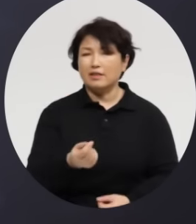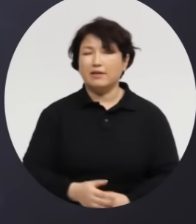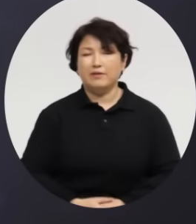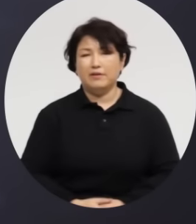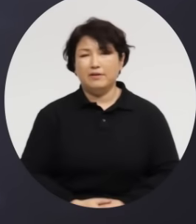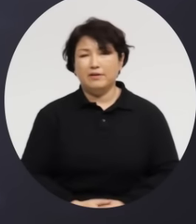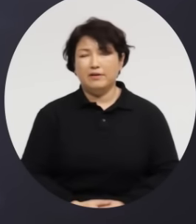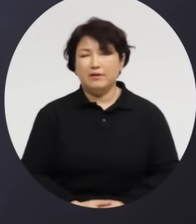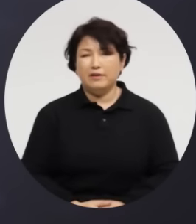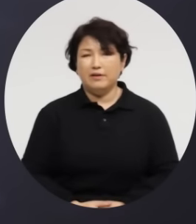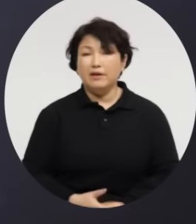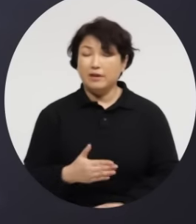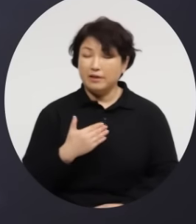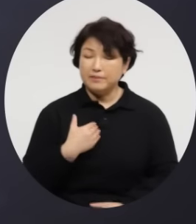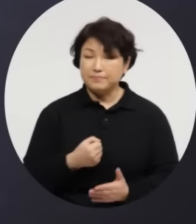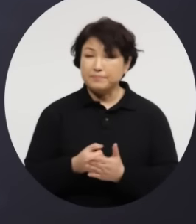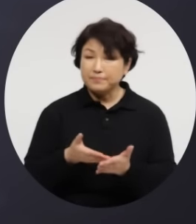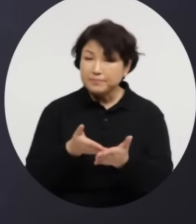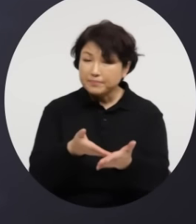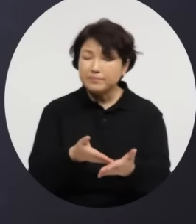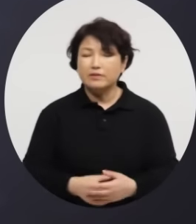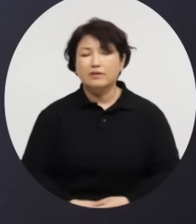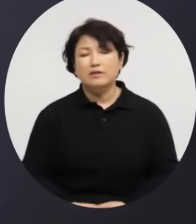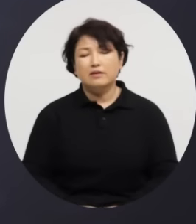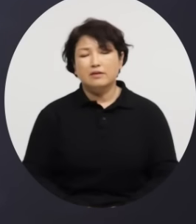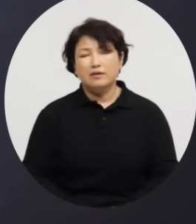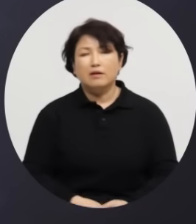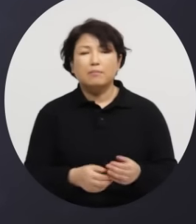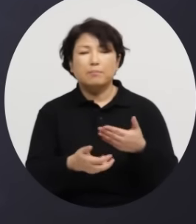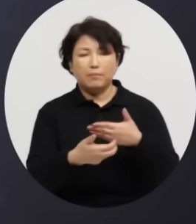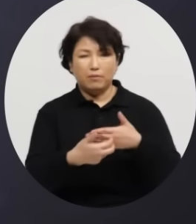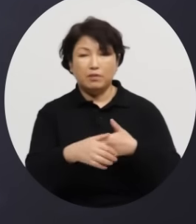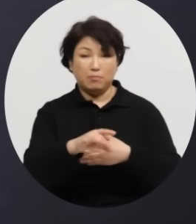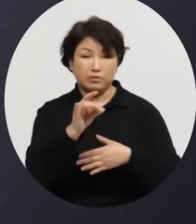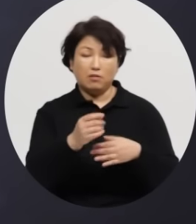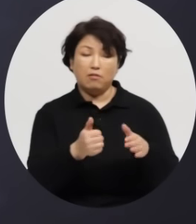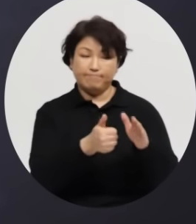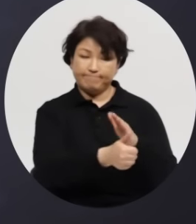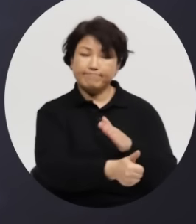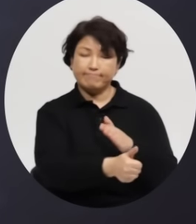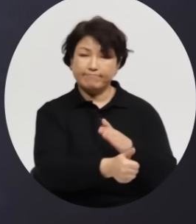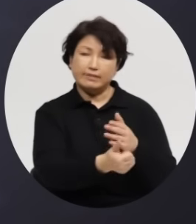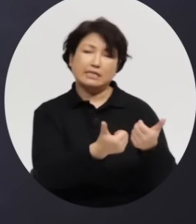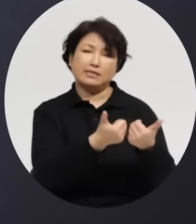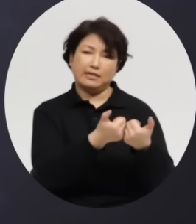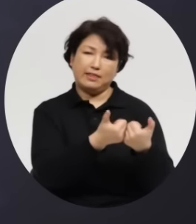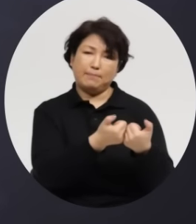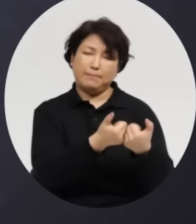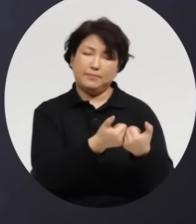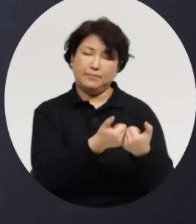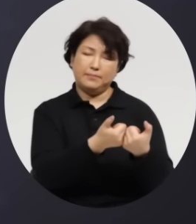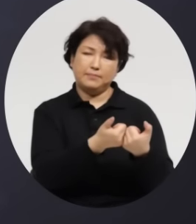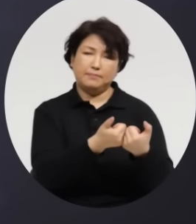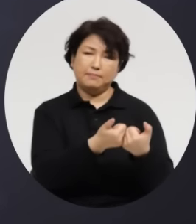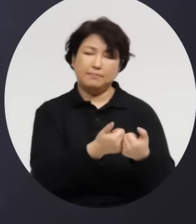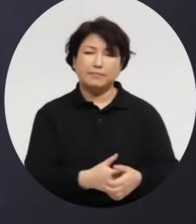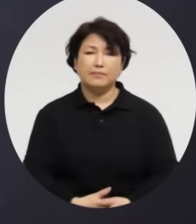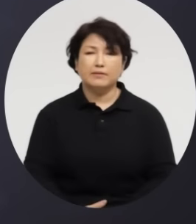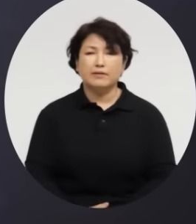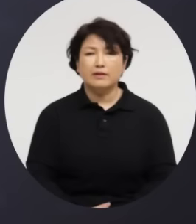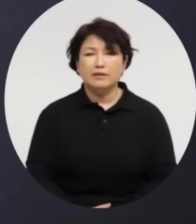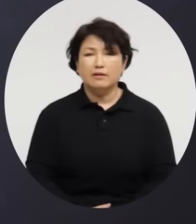제 견해로는 일단 병원에 가서 한번 검진을 해보고 의사하고 상담을 해보고 막